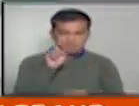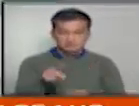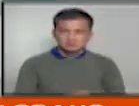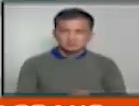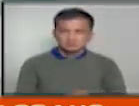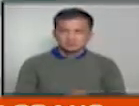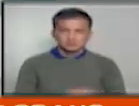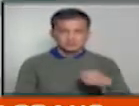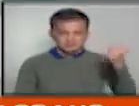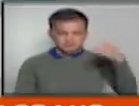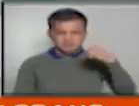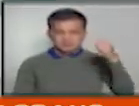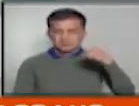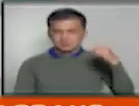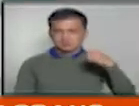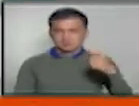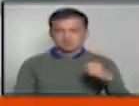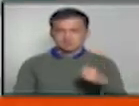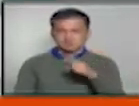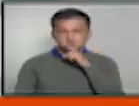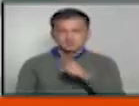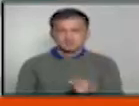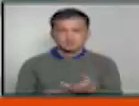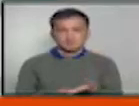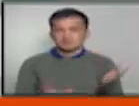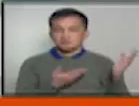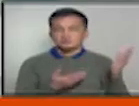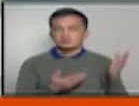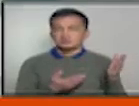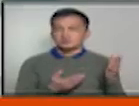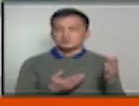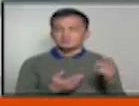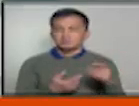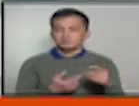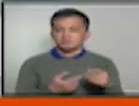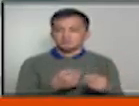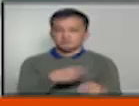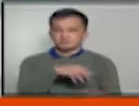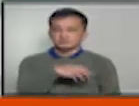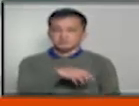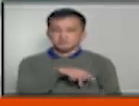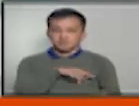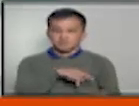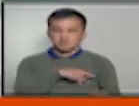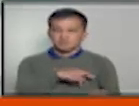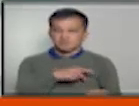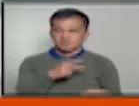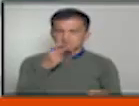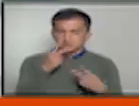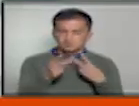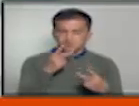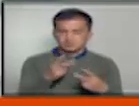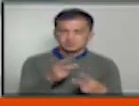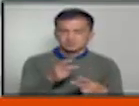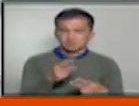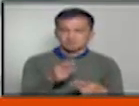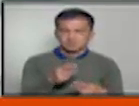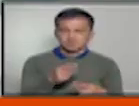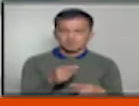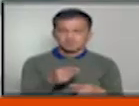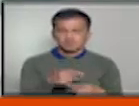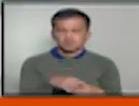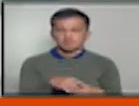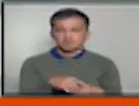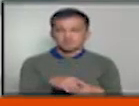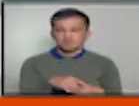yon. Opo, sir. Ang totoo po, dinala namin sa kapulisan yun, sir. Nakita ka pa. Pa nga po yung pan,